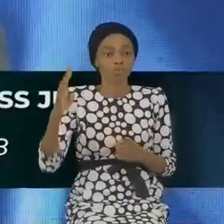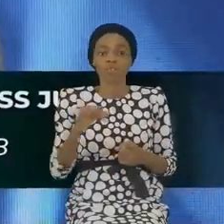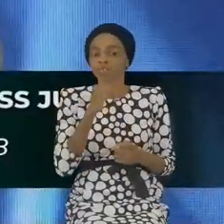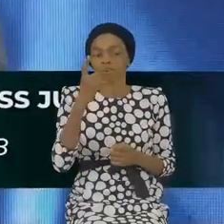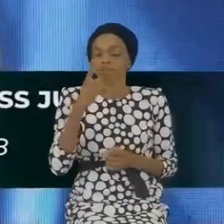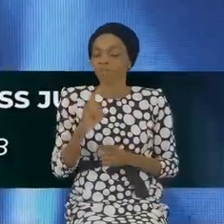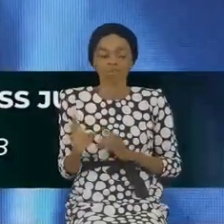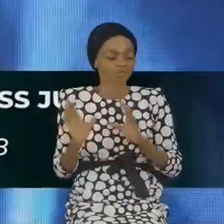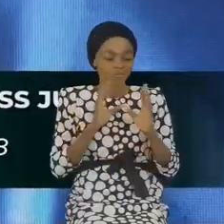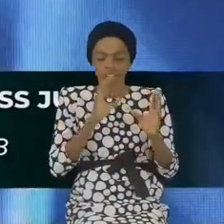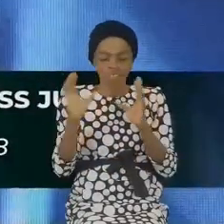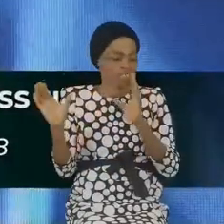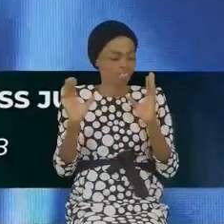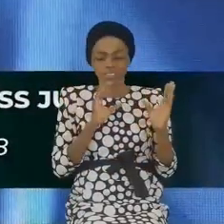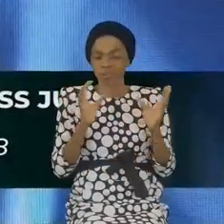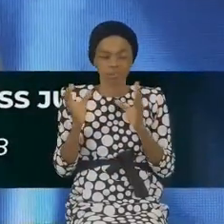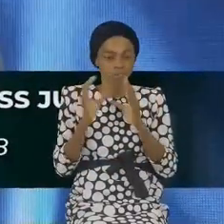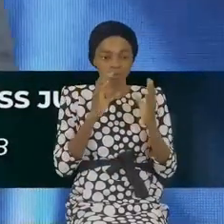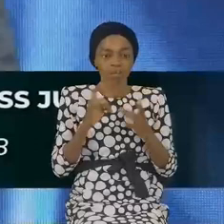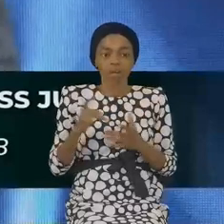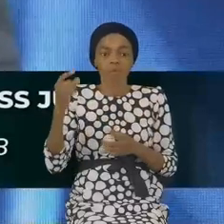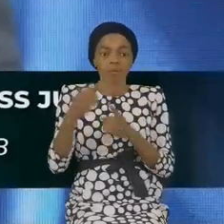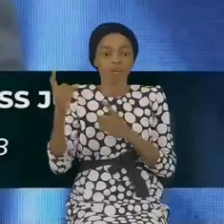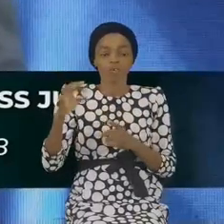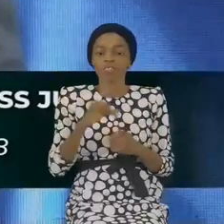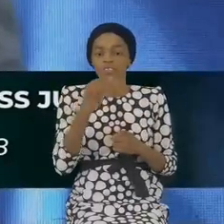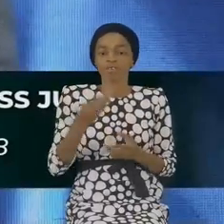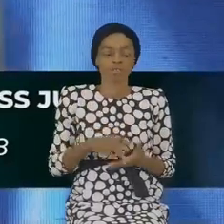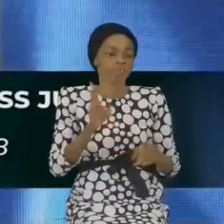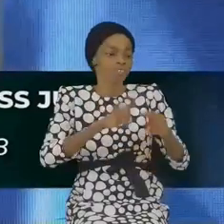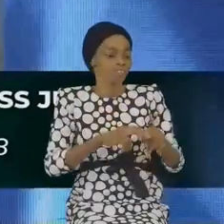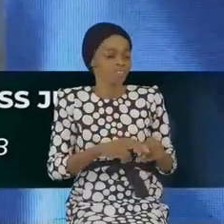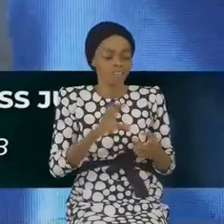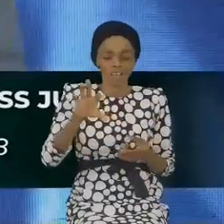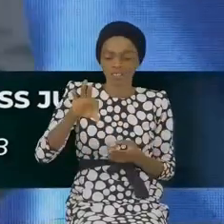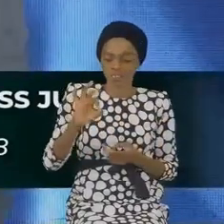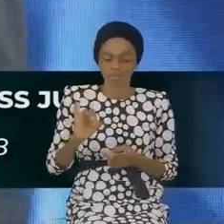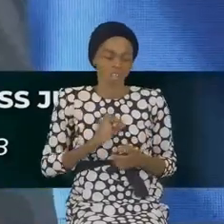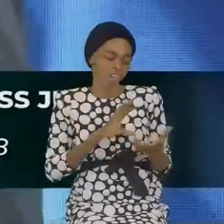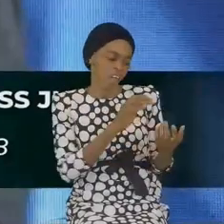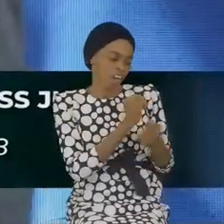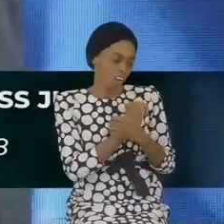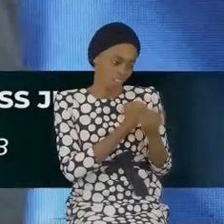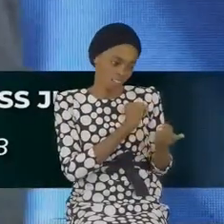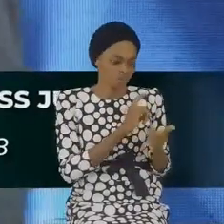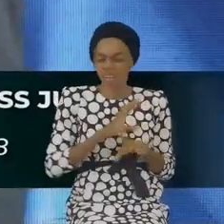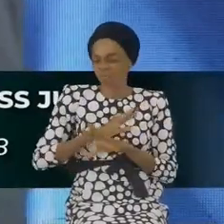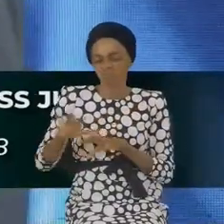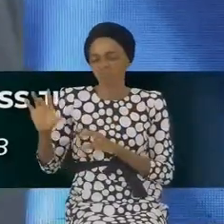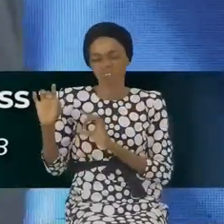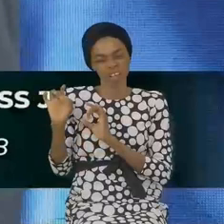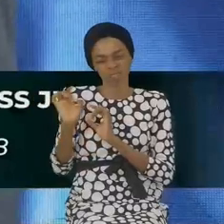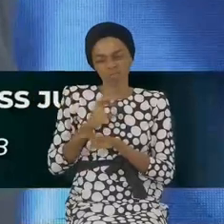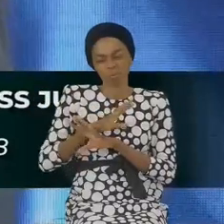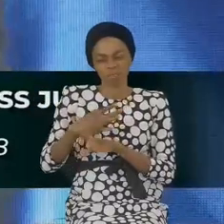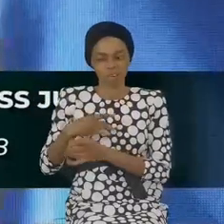Dieu n'est pas pour contrer et choisir. J'aime ceci, je n'aime pas cela. Ah, ceci est contre la chair. Et